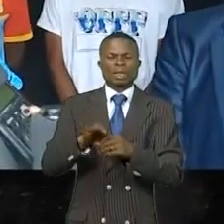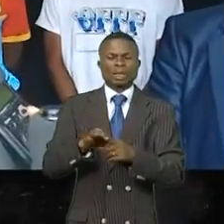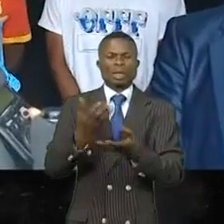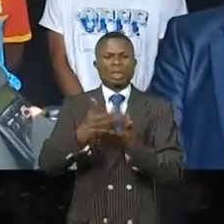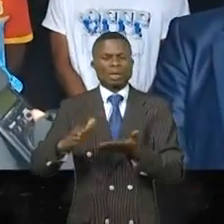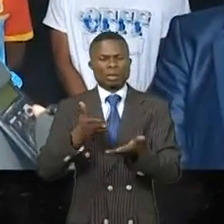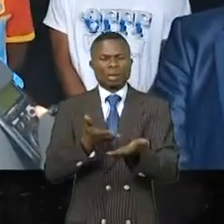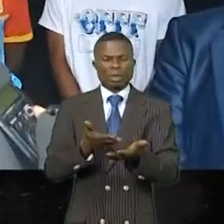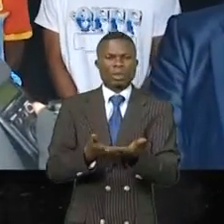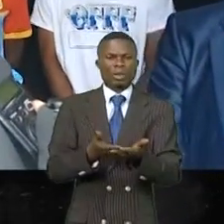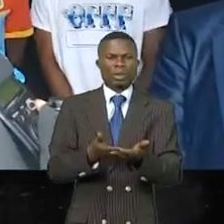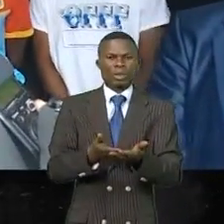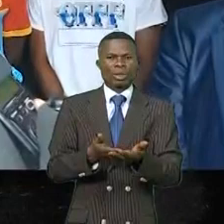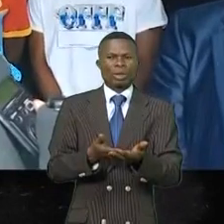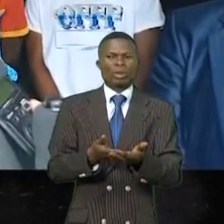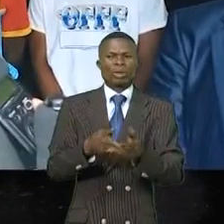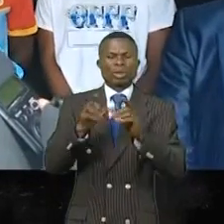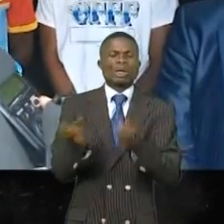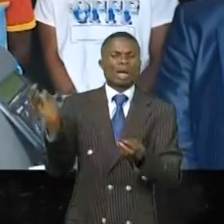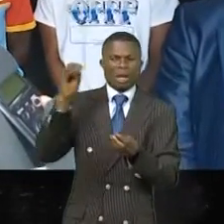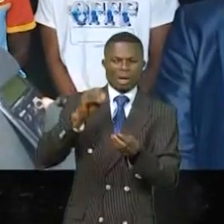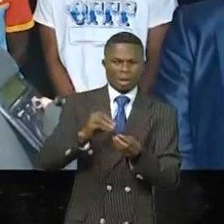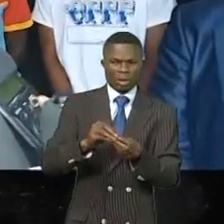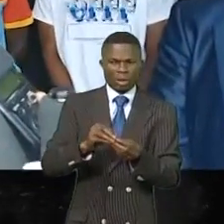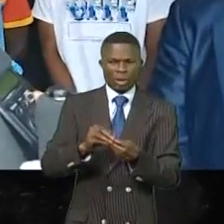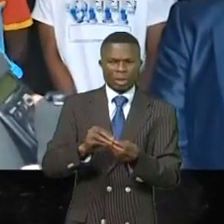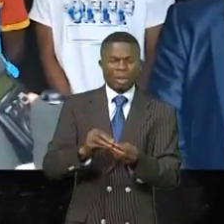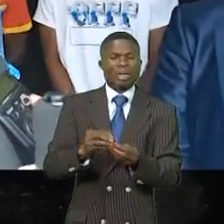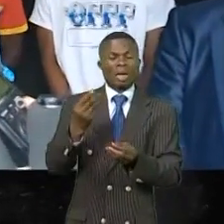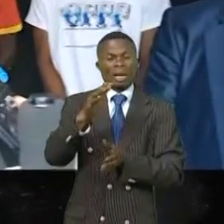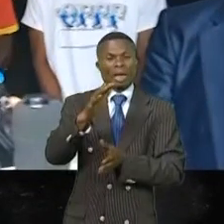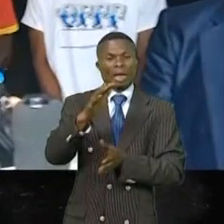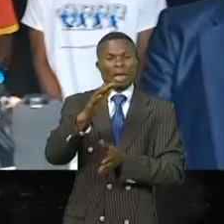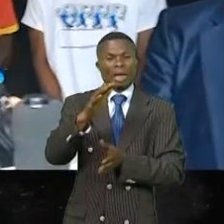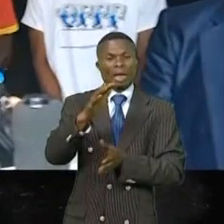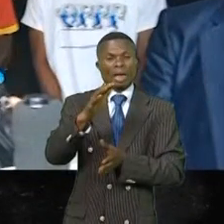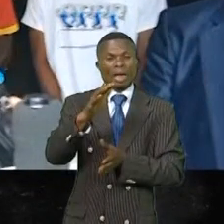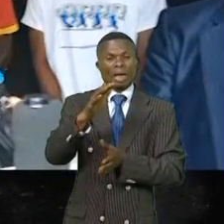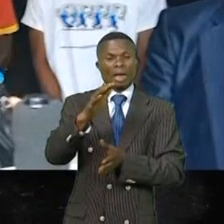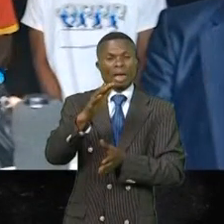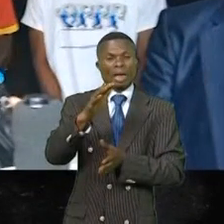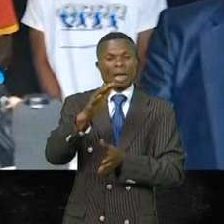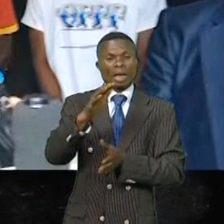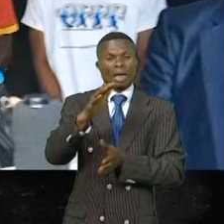urbaine sera augmentée. Tant qu'il n'y a pas maximisation de...